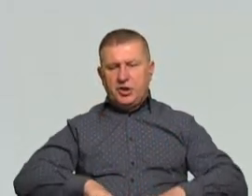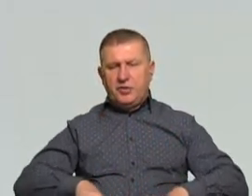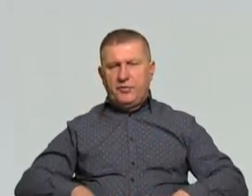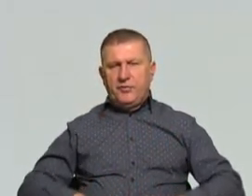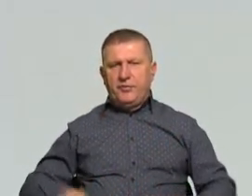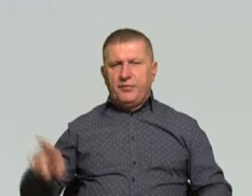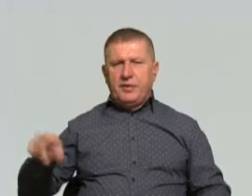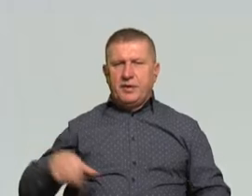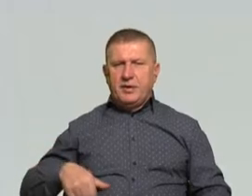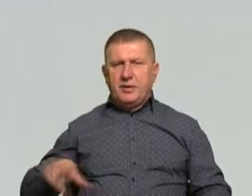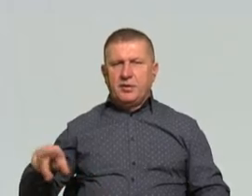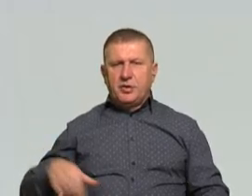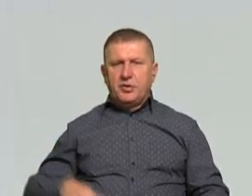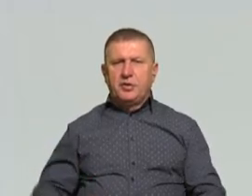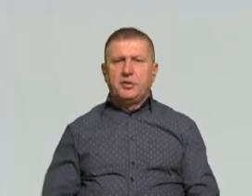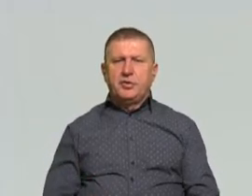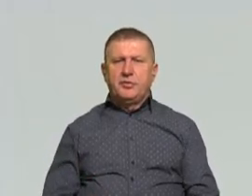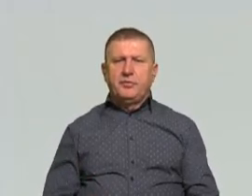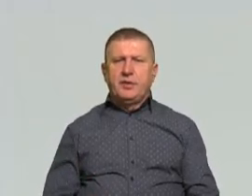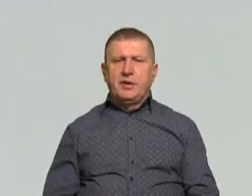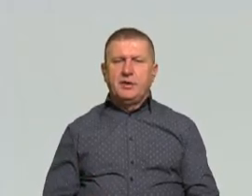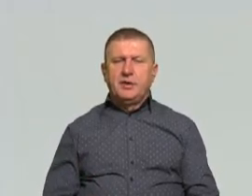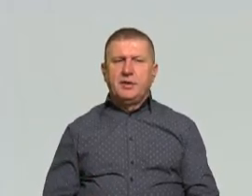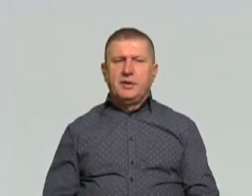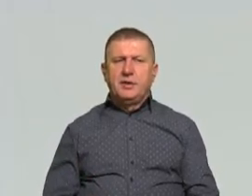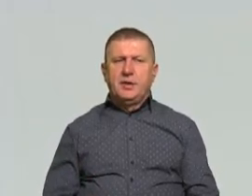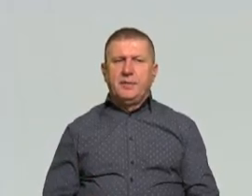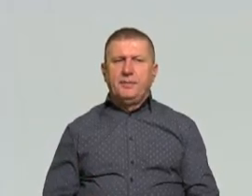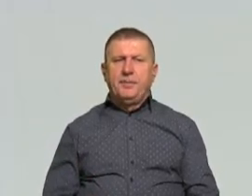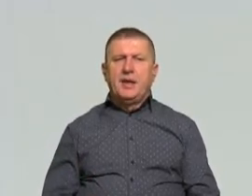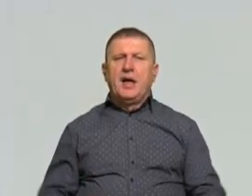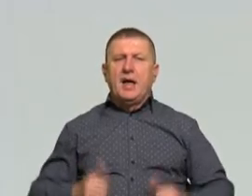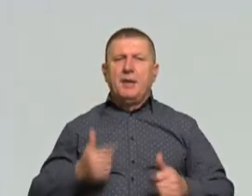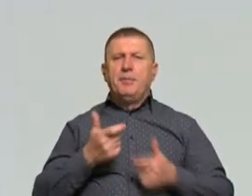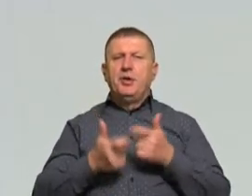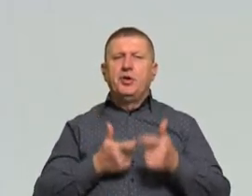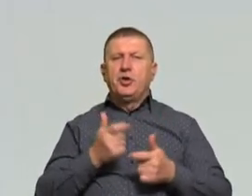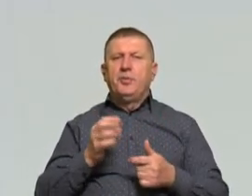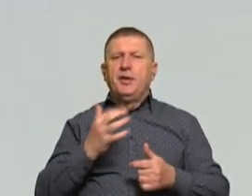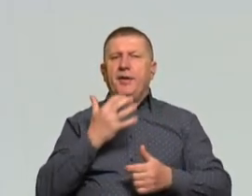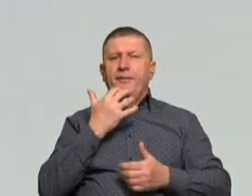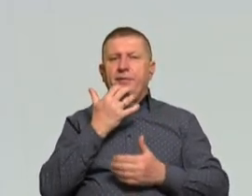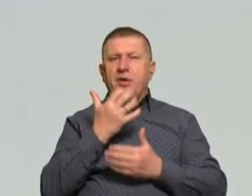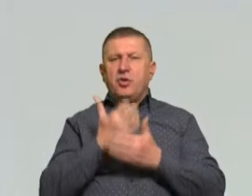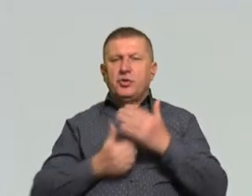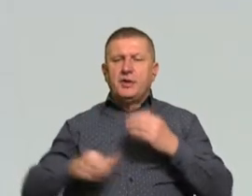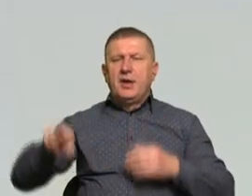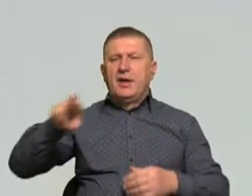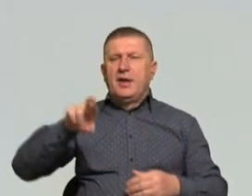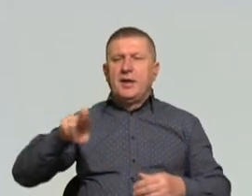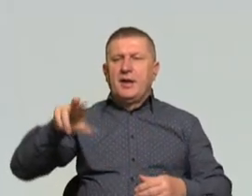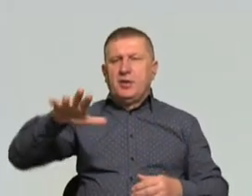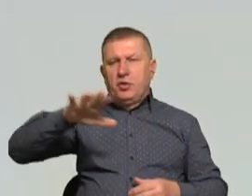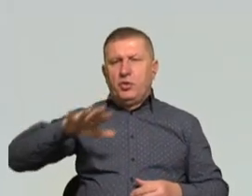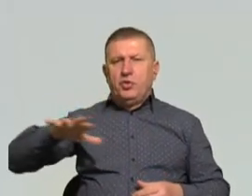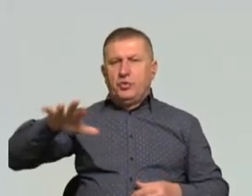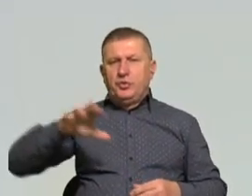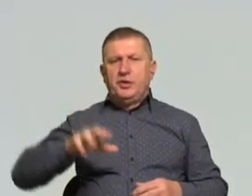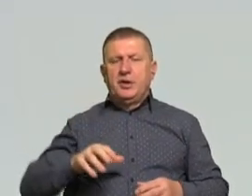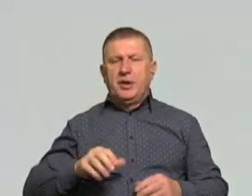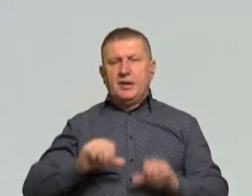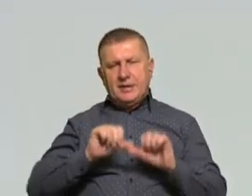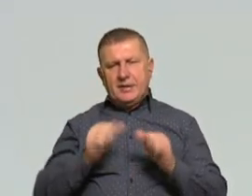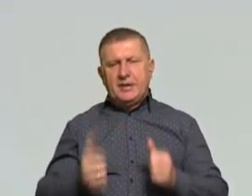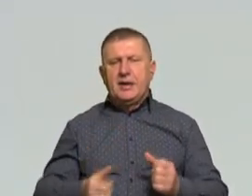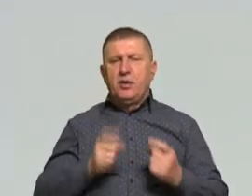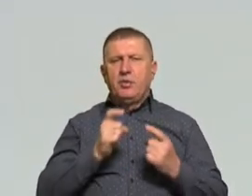jesteśmy zwolennikami tej demokracji bezpośredniej, żeby to robić w ten sposób, żeby wykorzystać do tego Rady Osiedla, czyli zrobić takie stałe punkty przy